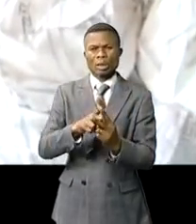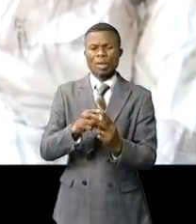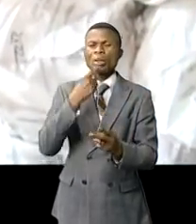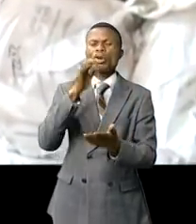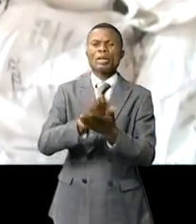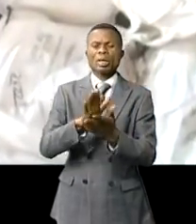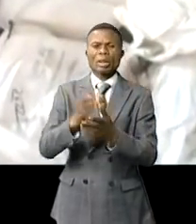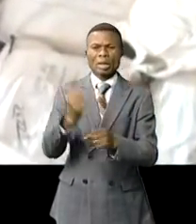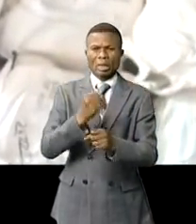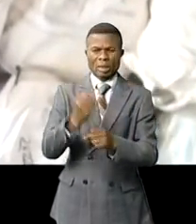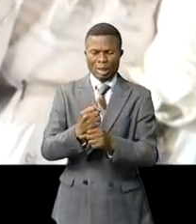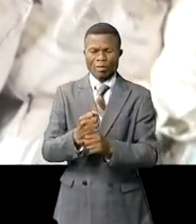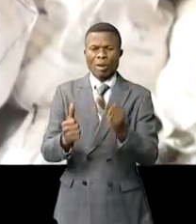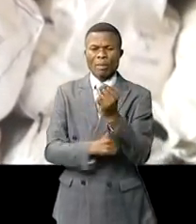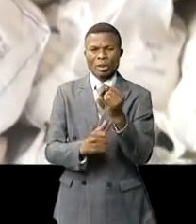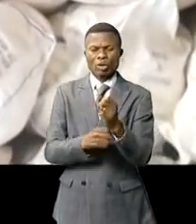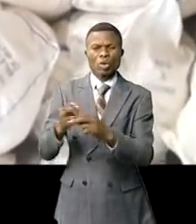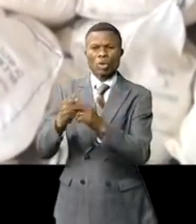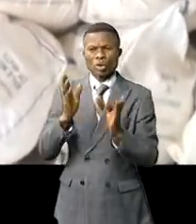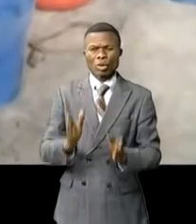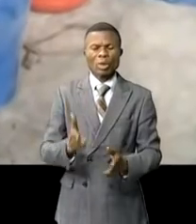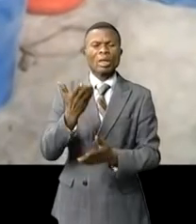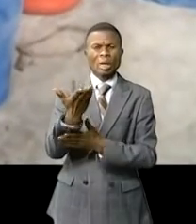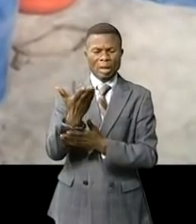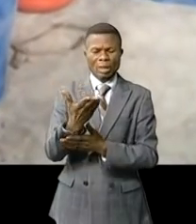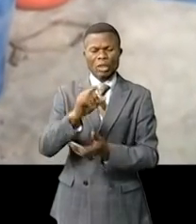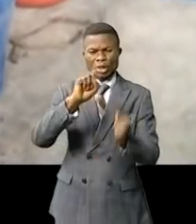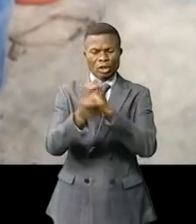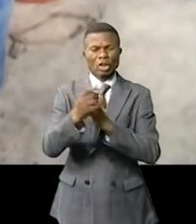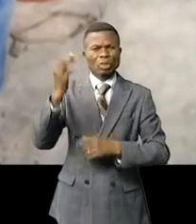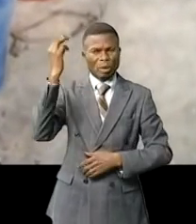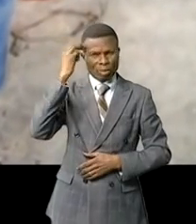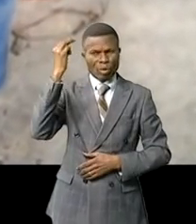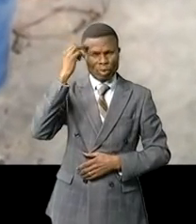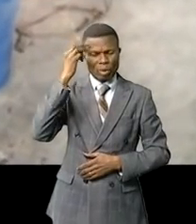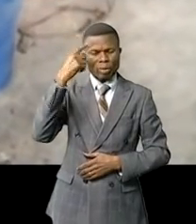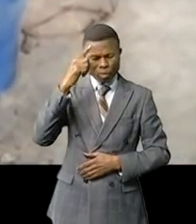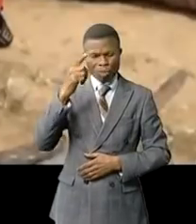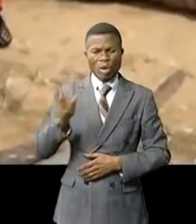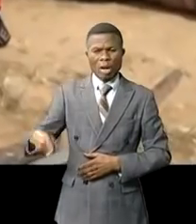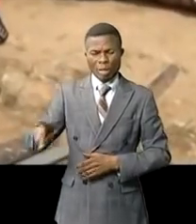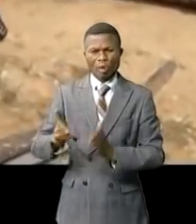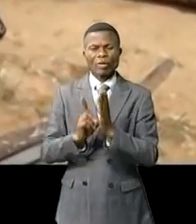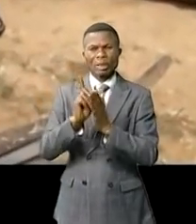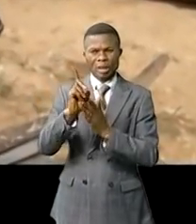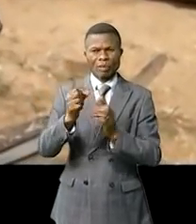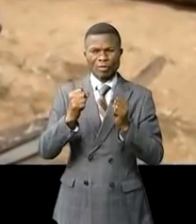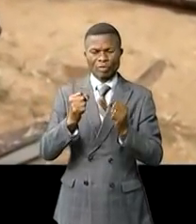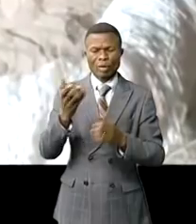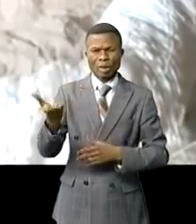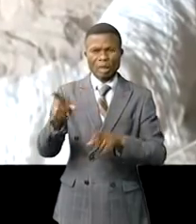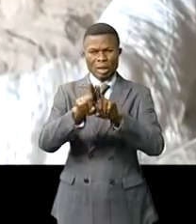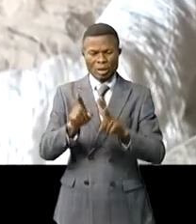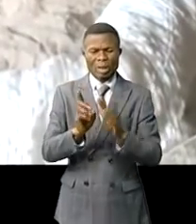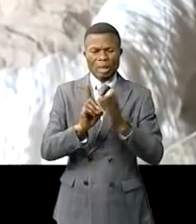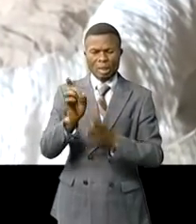le travail des agents de sécurité tout en insistant sur les changements de mentalité pour booster le développement de la Tchopo en particulier